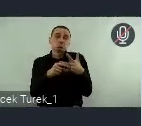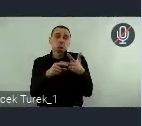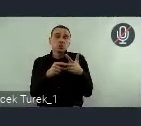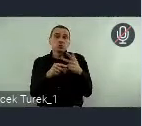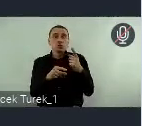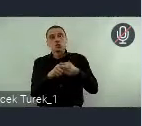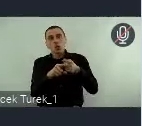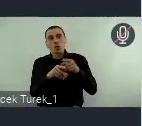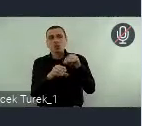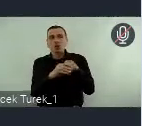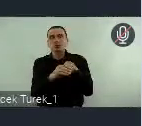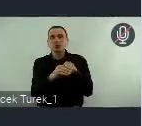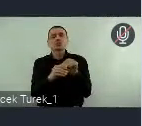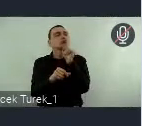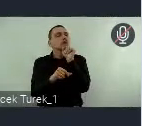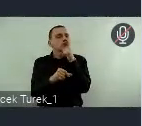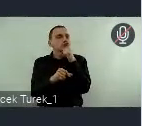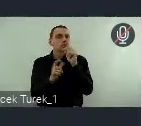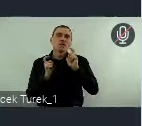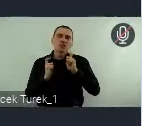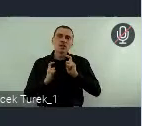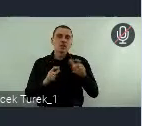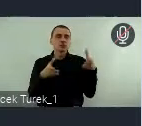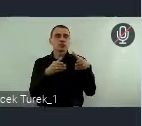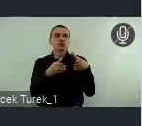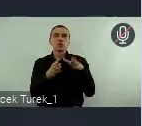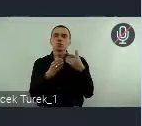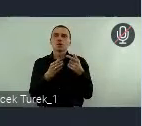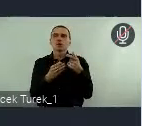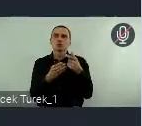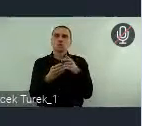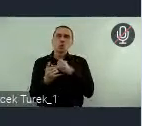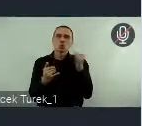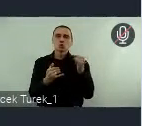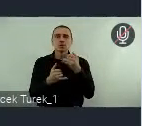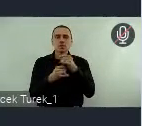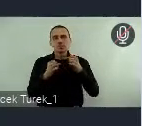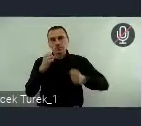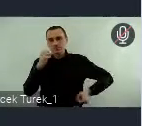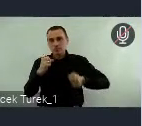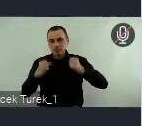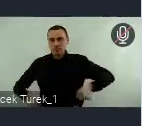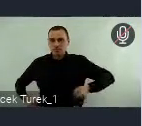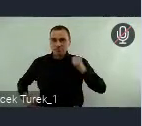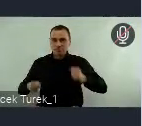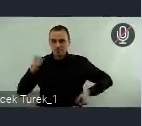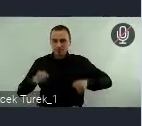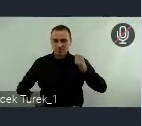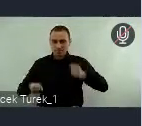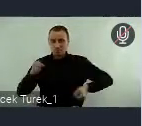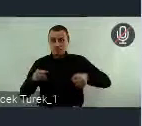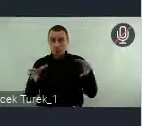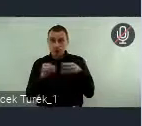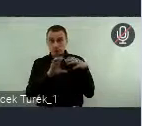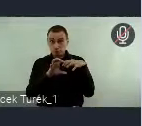seniorów z jakiejś tam wsi Czy istnieje chodzicie na kije nordic-walking sobie robicie raz w miesiącu to